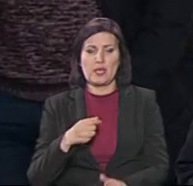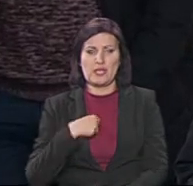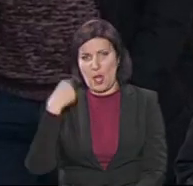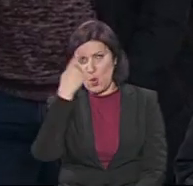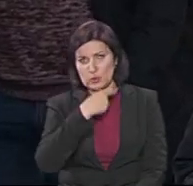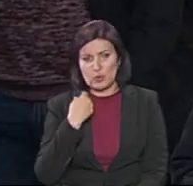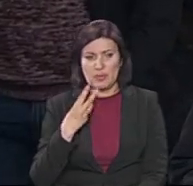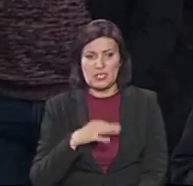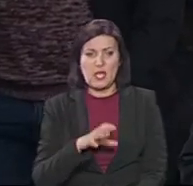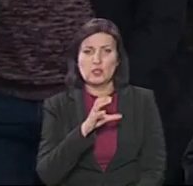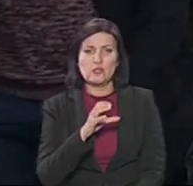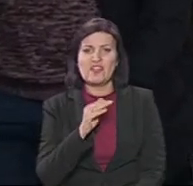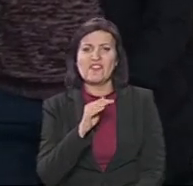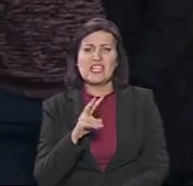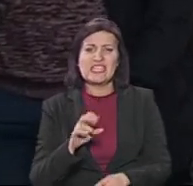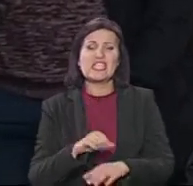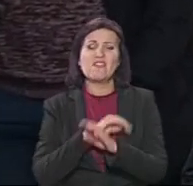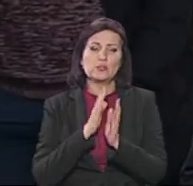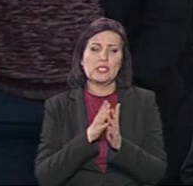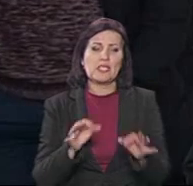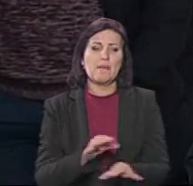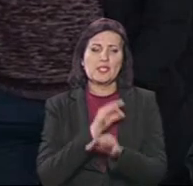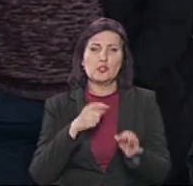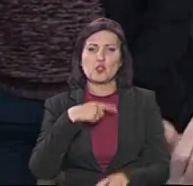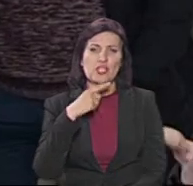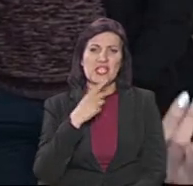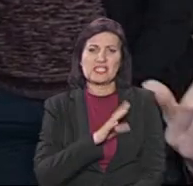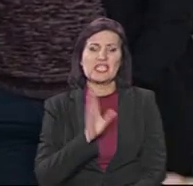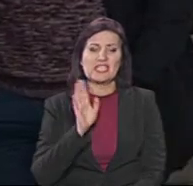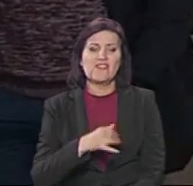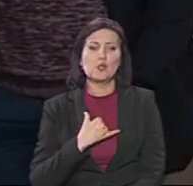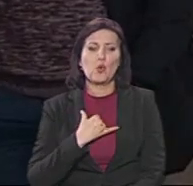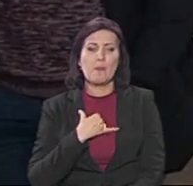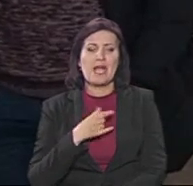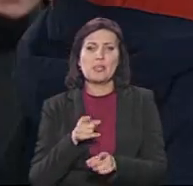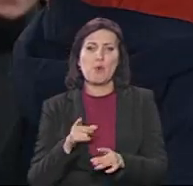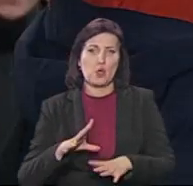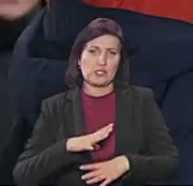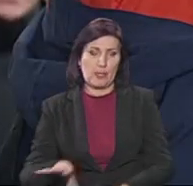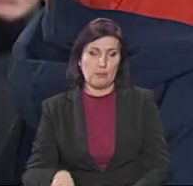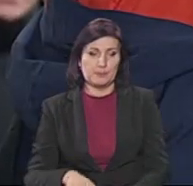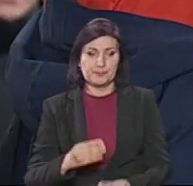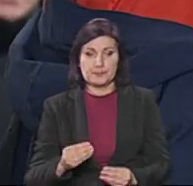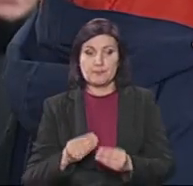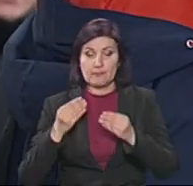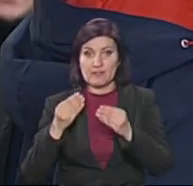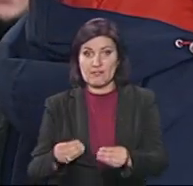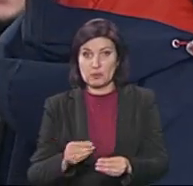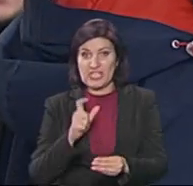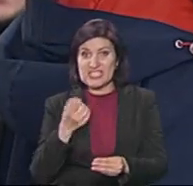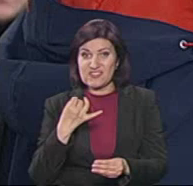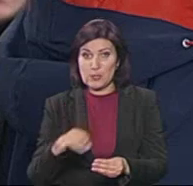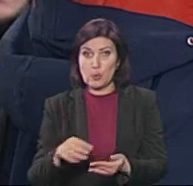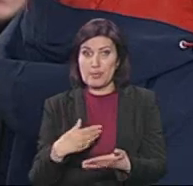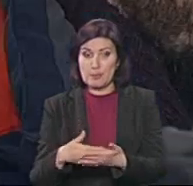особисто. Софія Федина взагалі там нічого не сказала. Там навіть у мене погроз не було. Вручати волонтерці Звіробій підозру